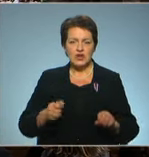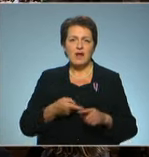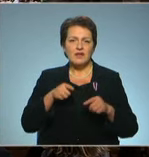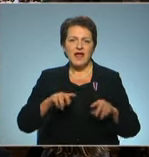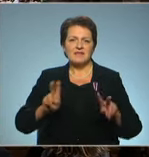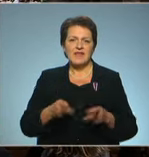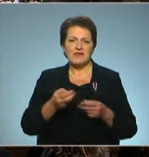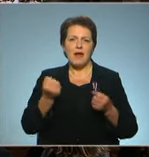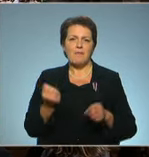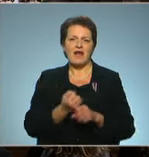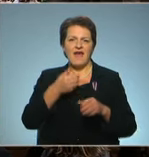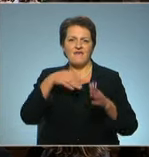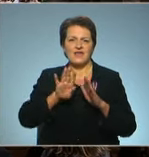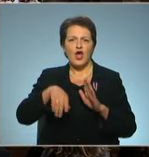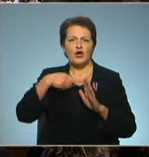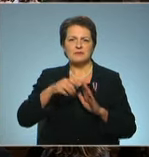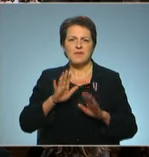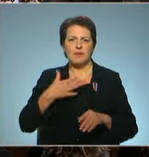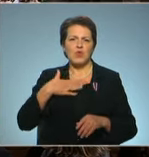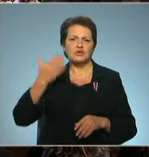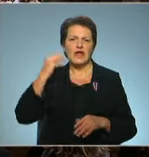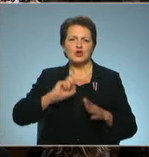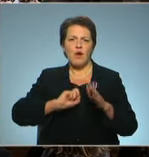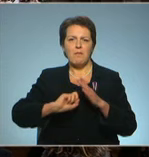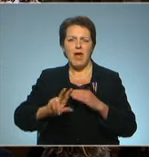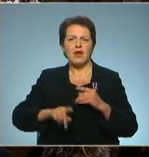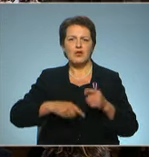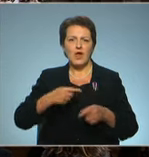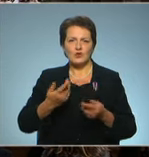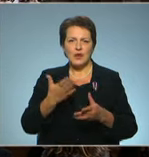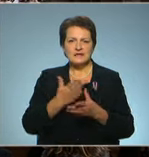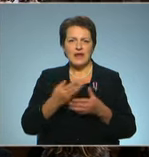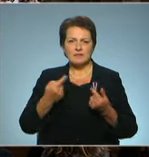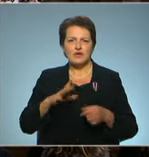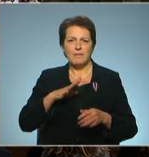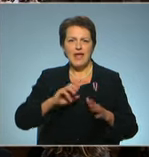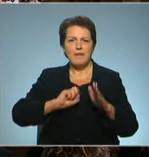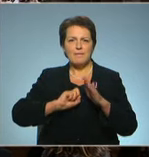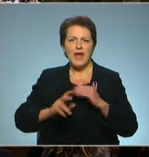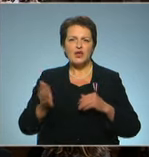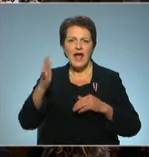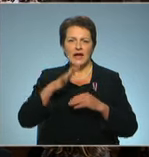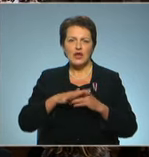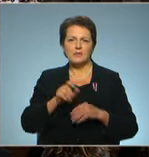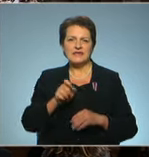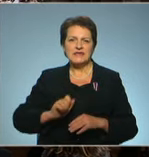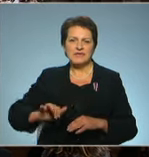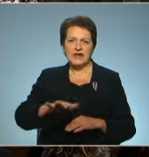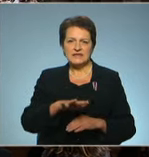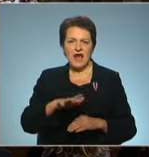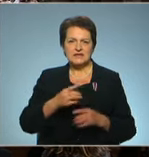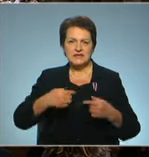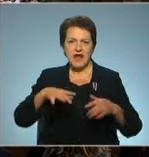pat videoklipus par mūsu senču bēgļu gaitām, kur starp citu bija bēgļi rietumu civilizācijas telpā un